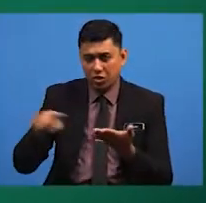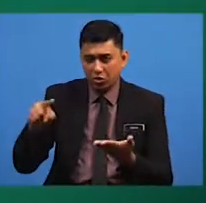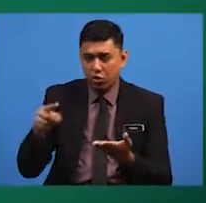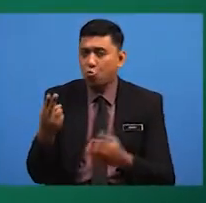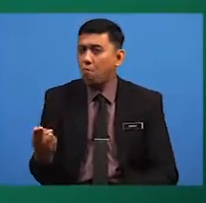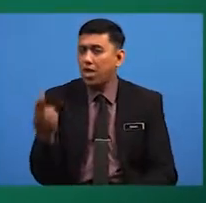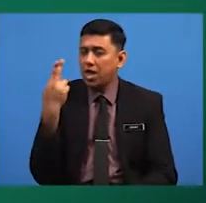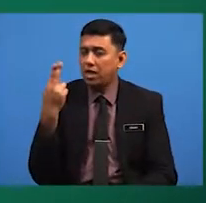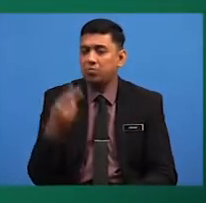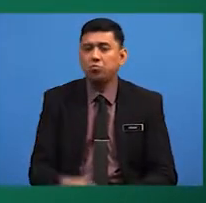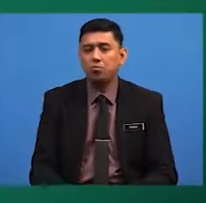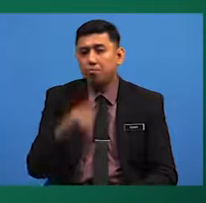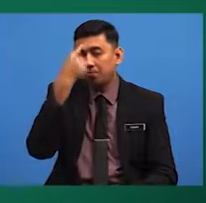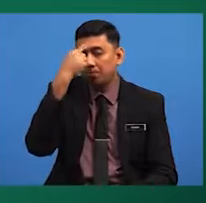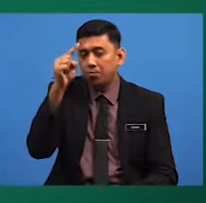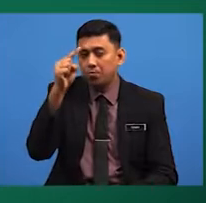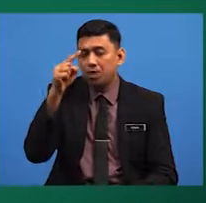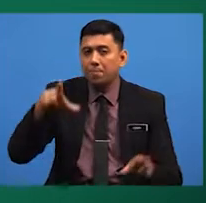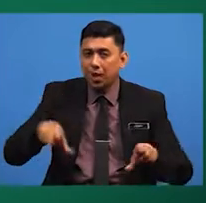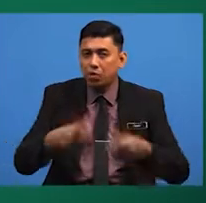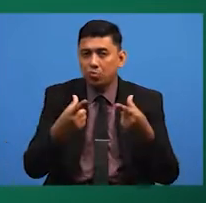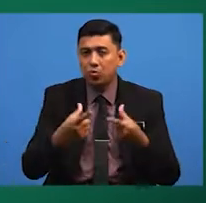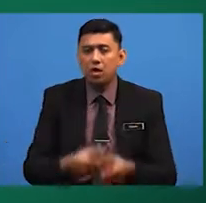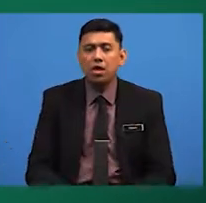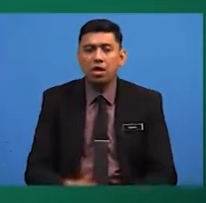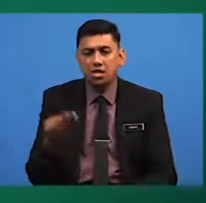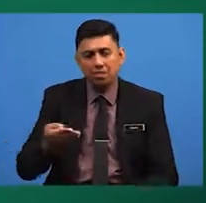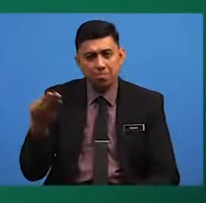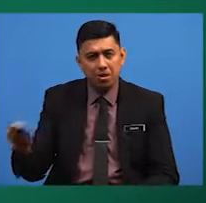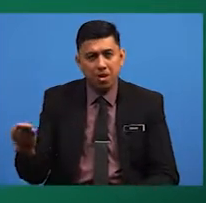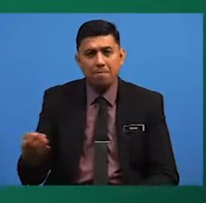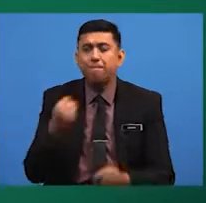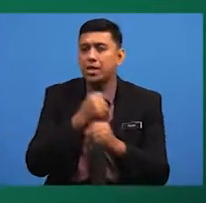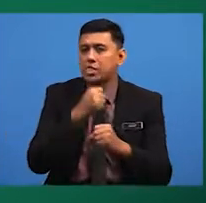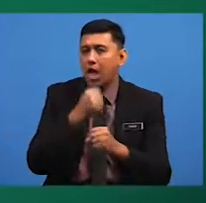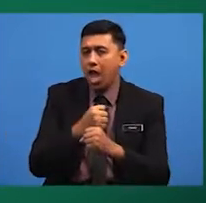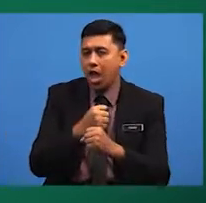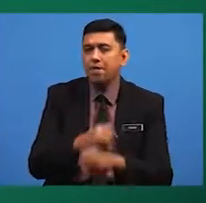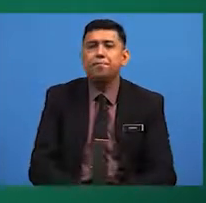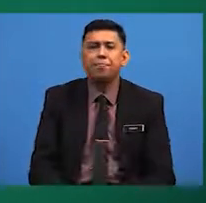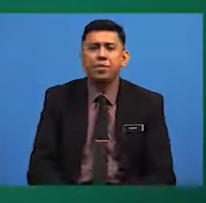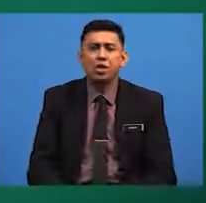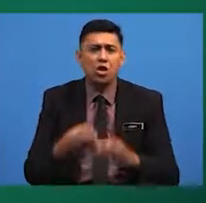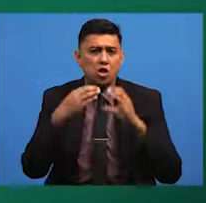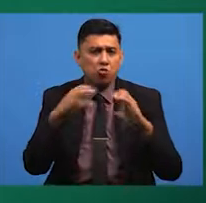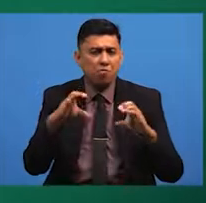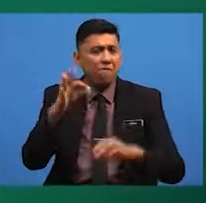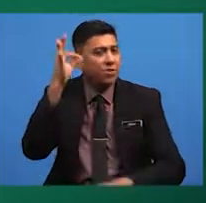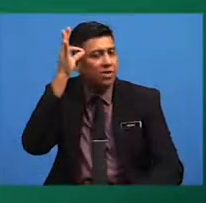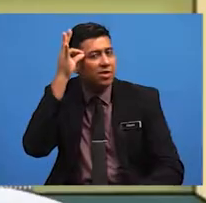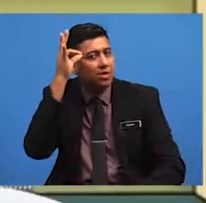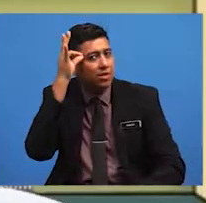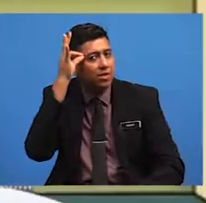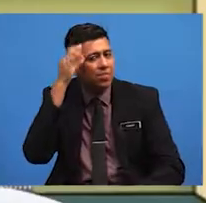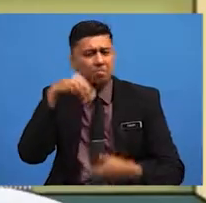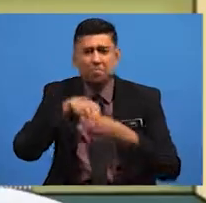keupayaan untuk melakukan sebarang pekerjaan cuma murid-murid fikir